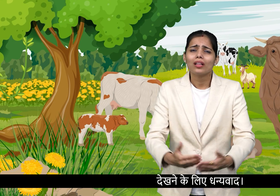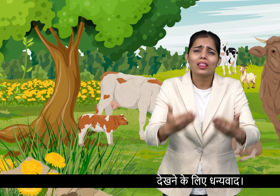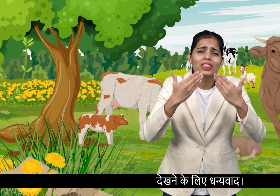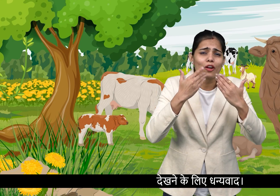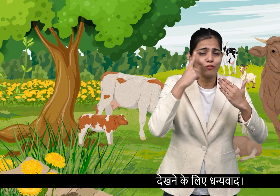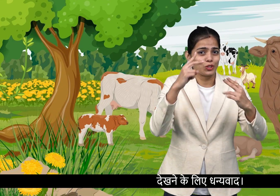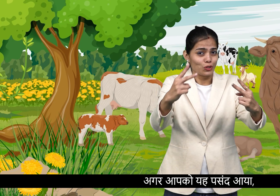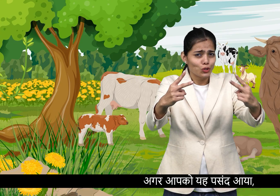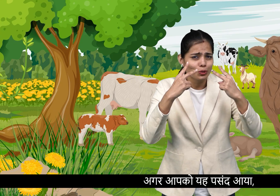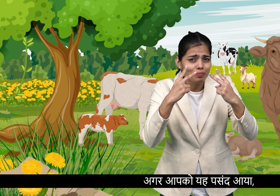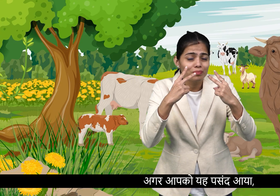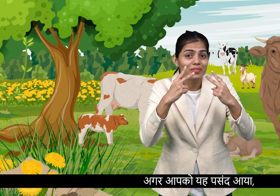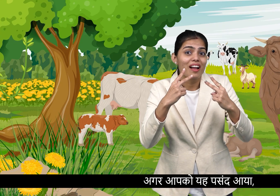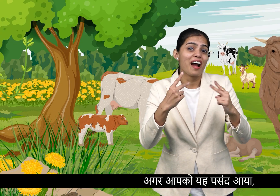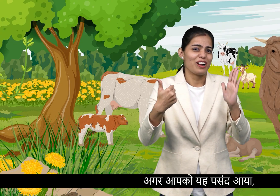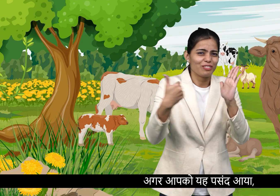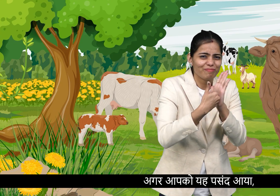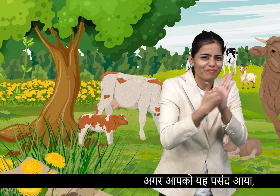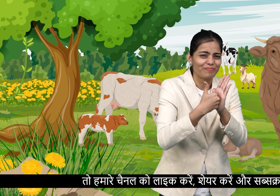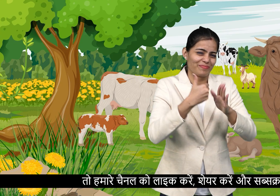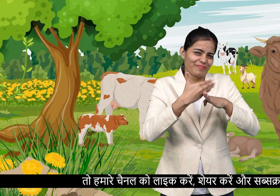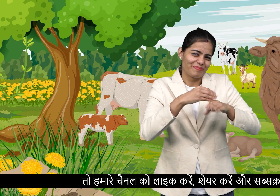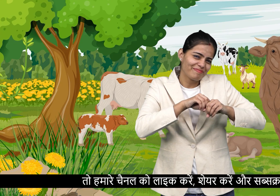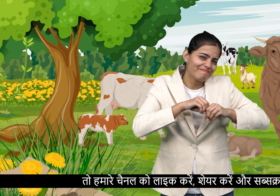देखने के लिए धन्यवाद। अगर आपको ये पसंद आ